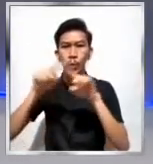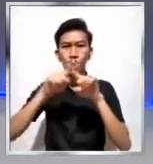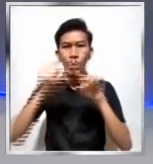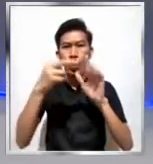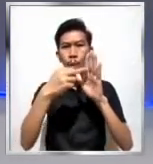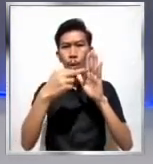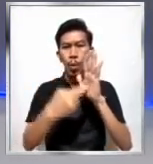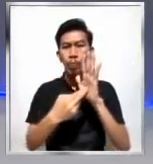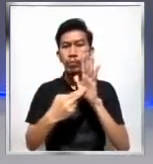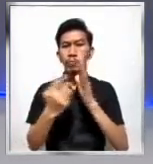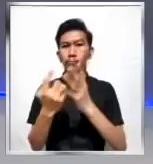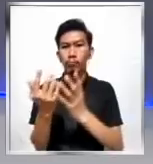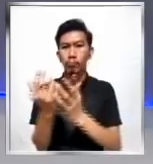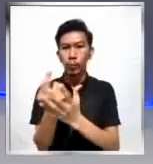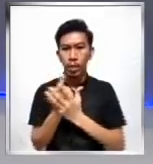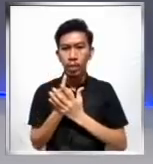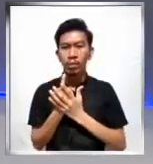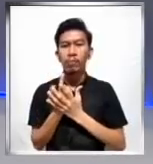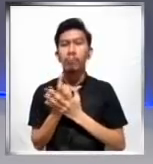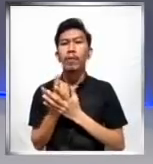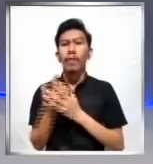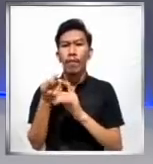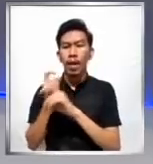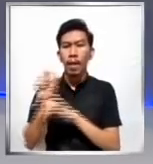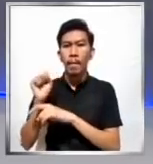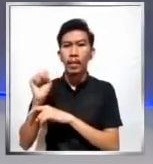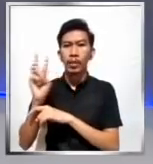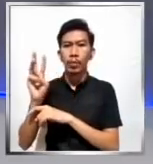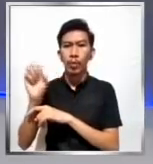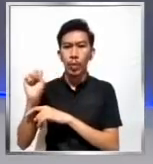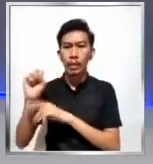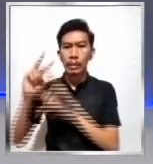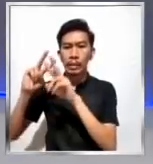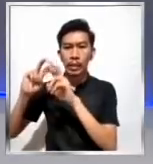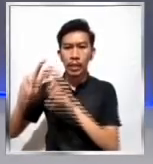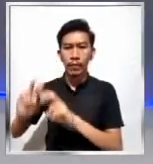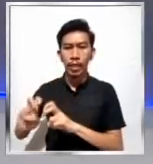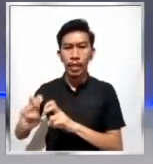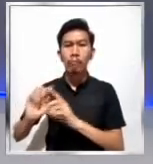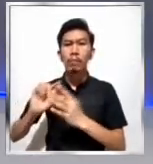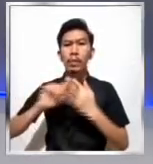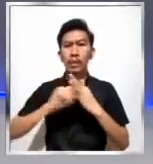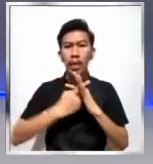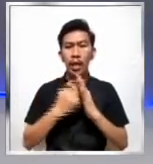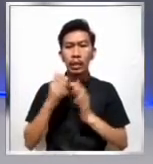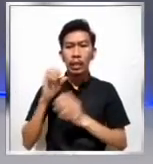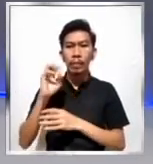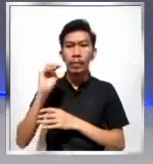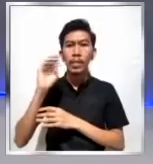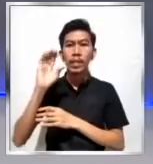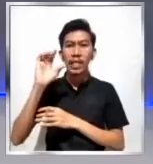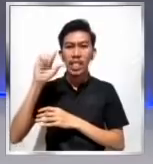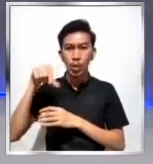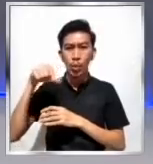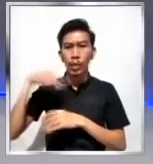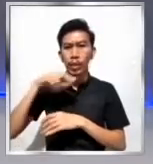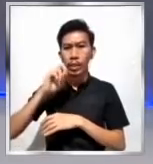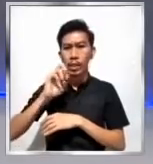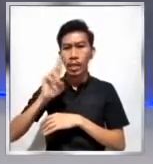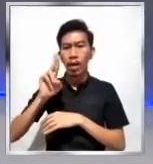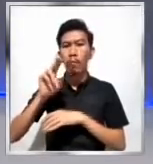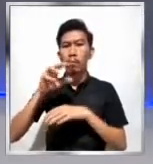weather stations. Nang mag-MECQ na nga sa Metro Manila at ilang karatig-probinsya, naudlot ang pag-uwi ng